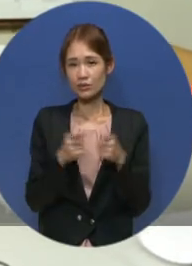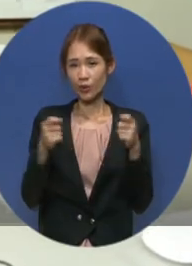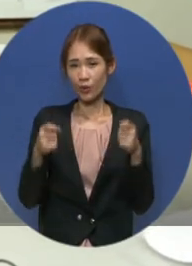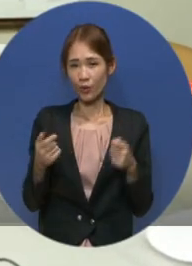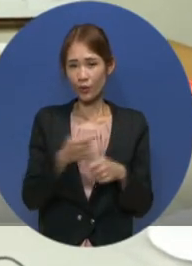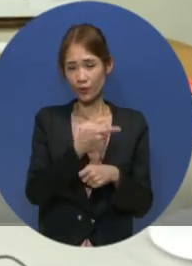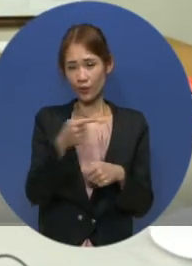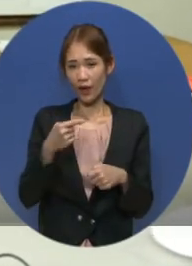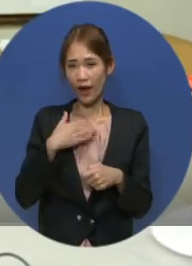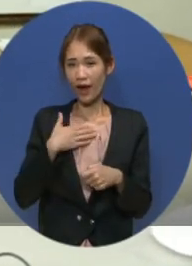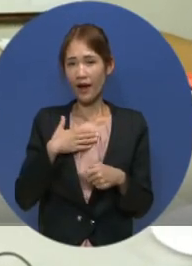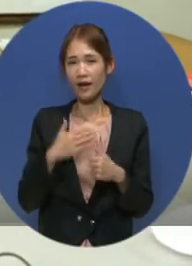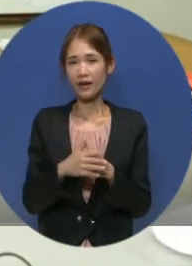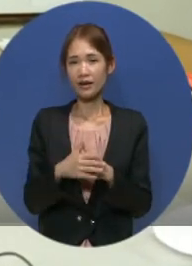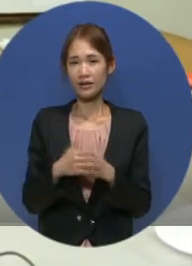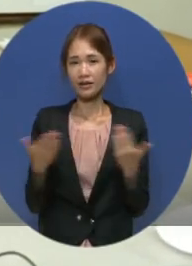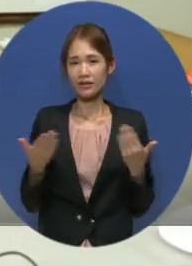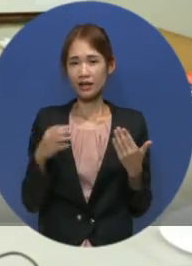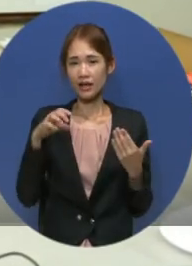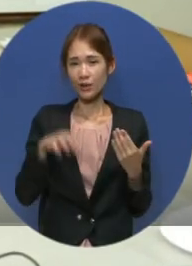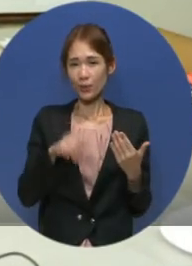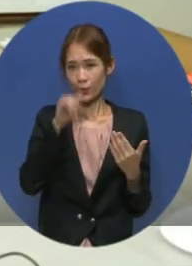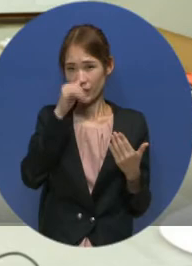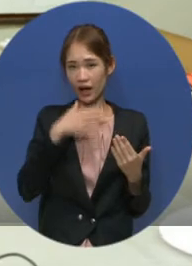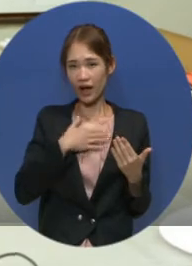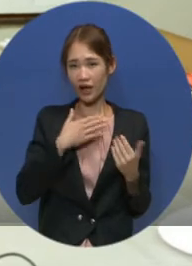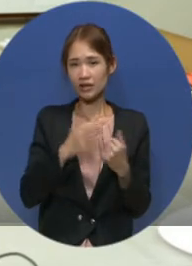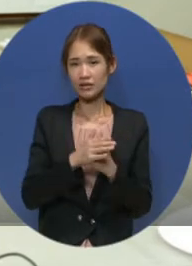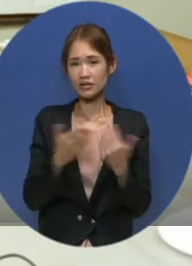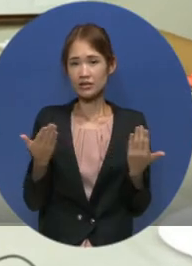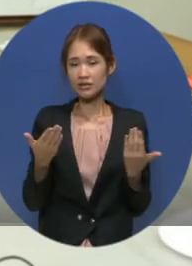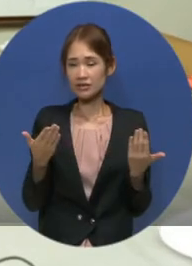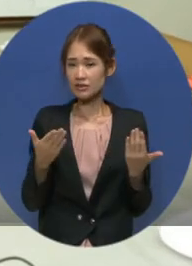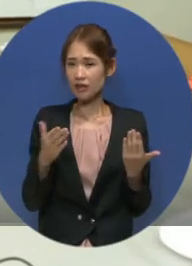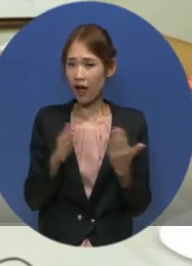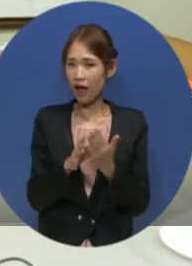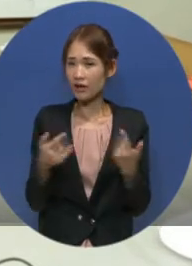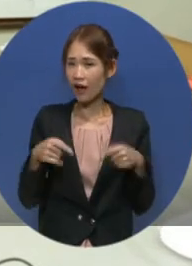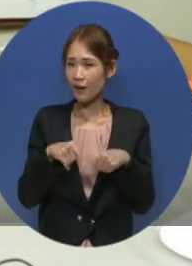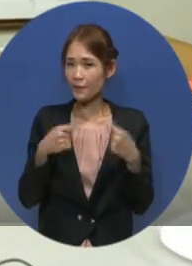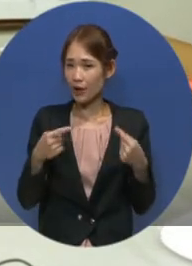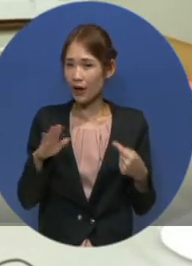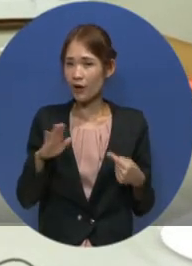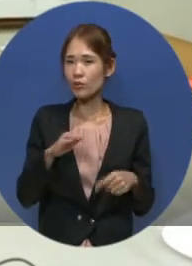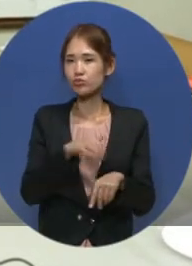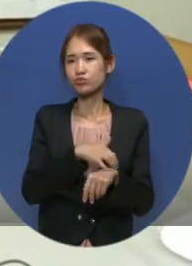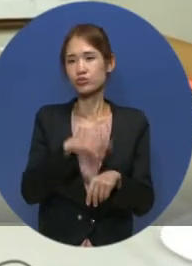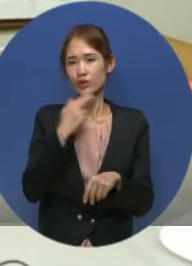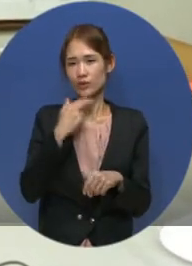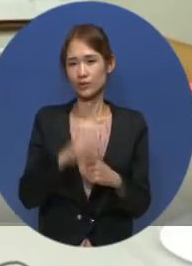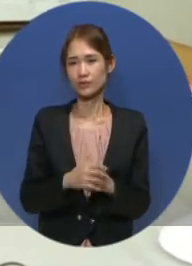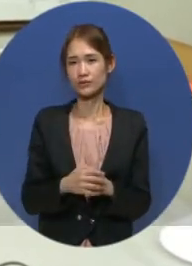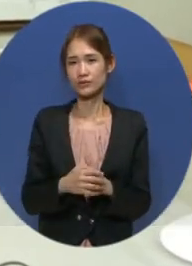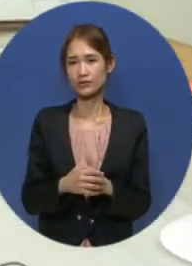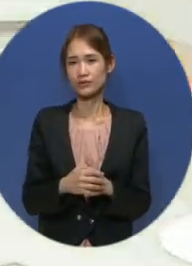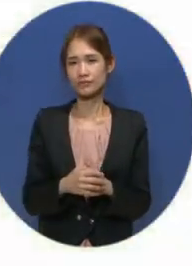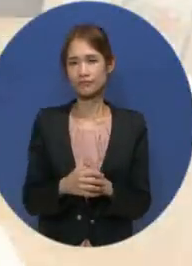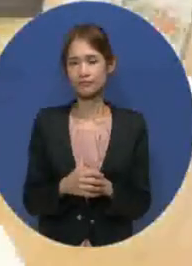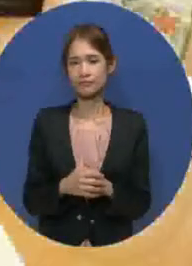동료라는 걸 알고 있고 또 여기가 일하는 곳임을 알고 있기 때문에 일할 때 크게 큰 불편함은 없습니다.